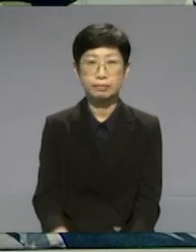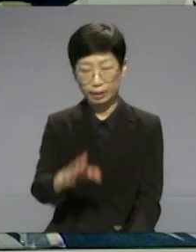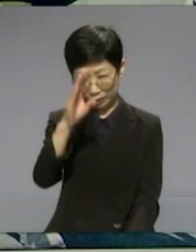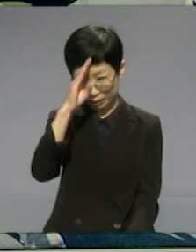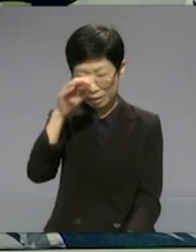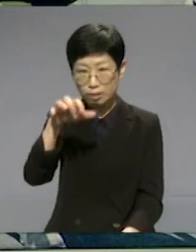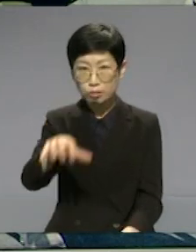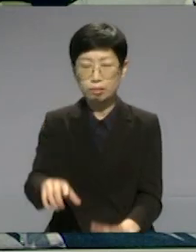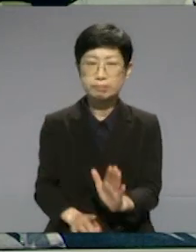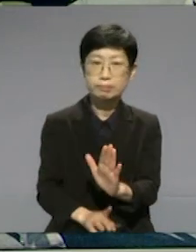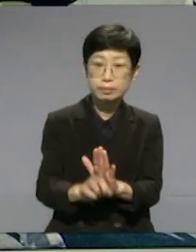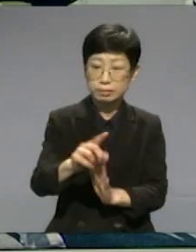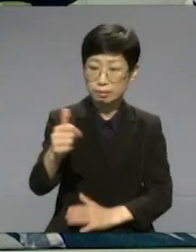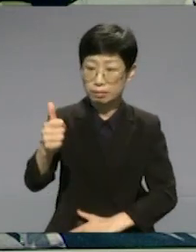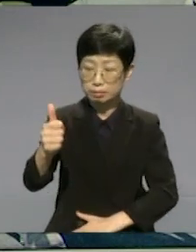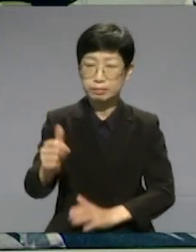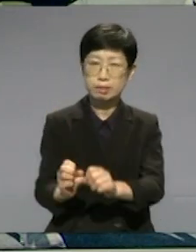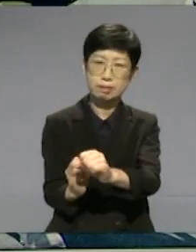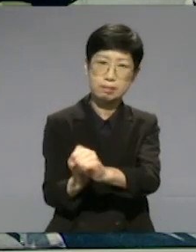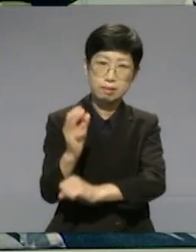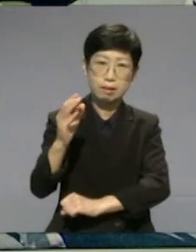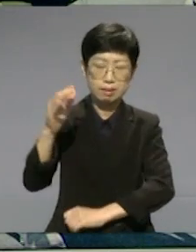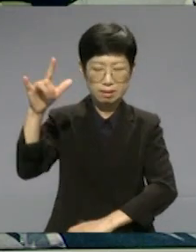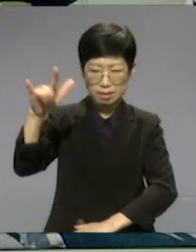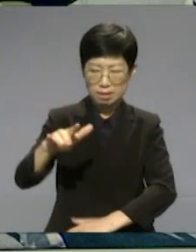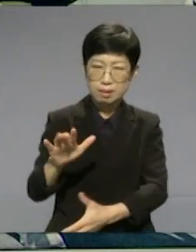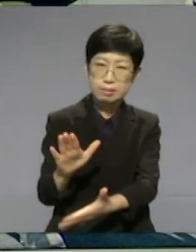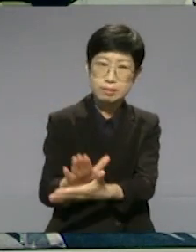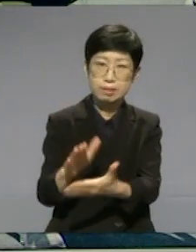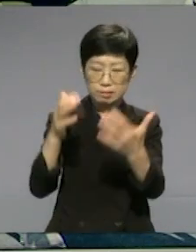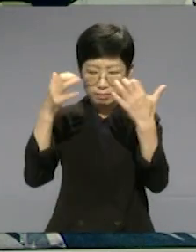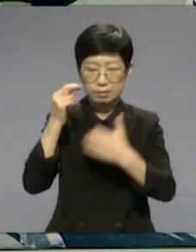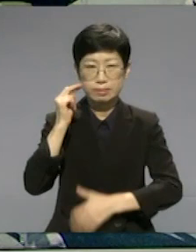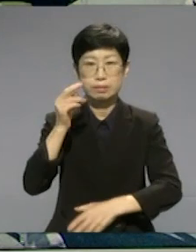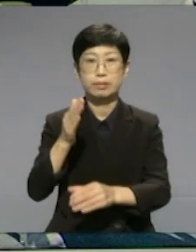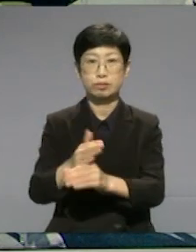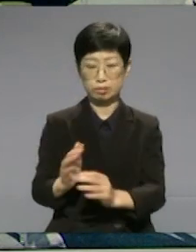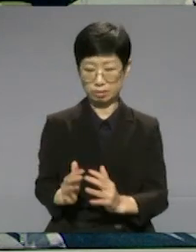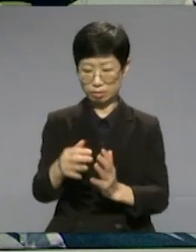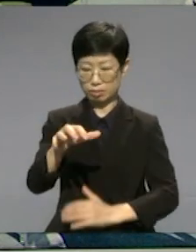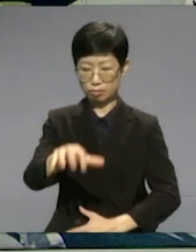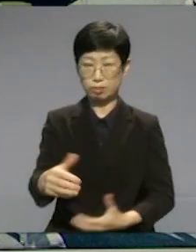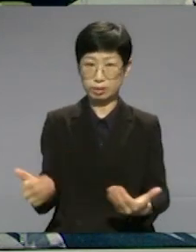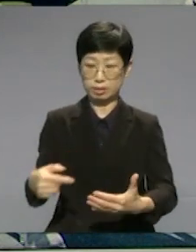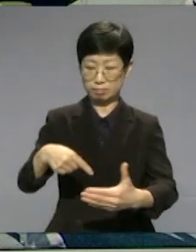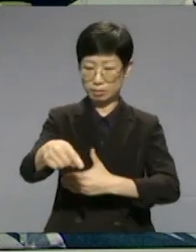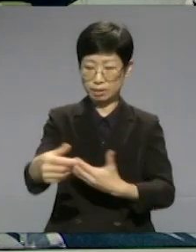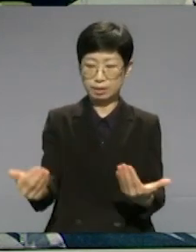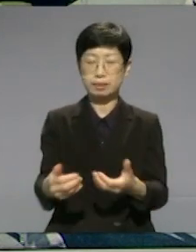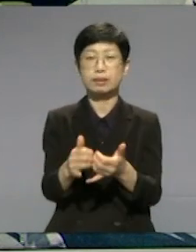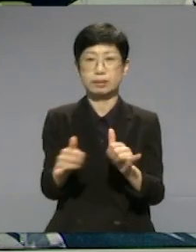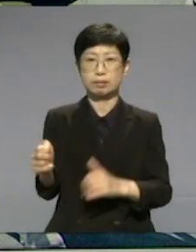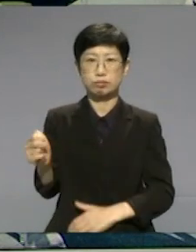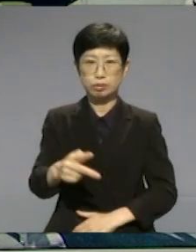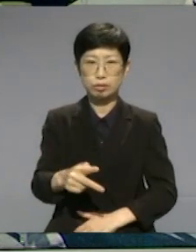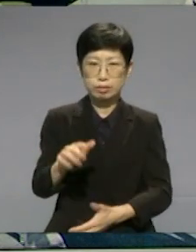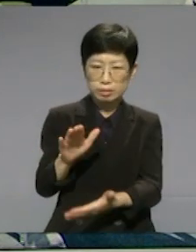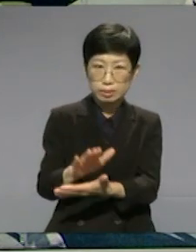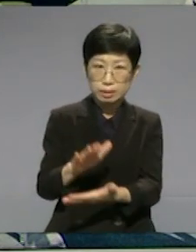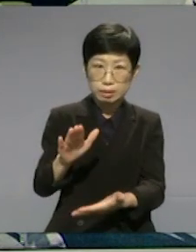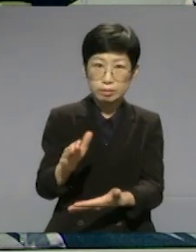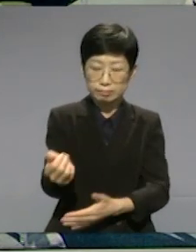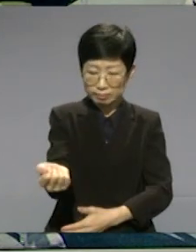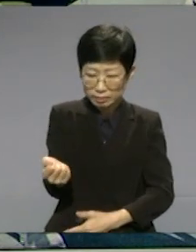이라크에서 섭씨 50도가 넘는 불볕 더위가 이어지고 있습니다. 건설 현장에서 일하는 야외 노동자나 뜨거운 오븐 옆에서